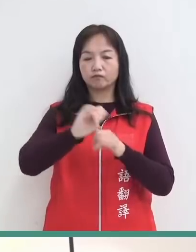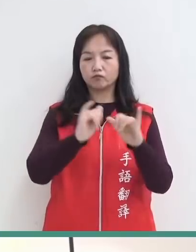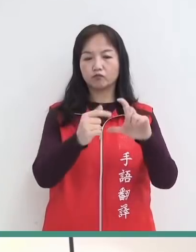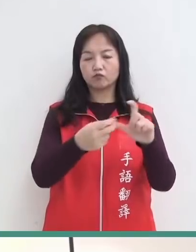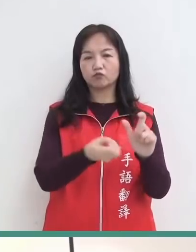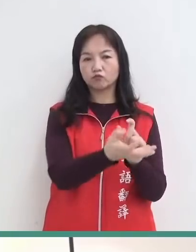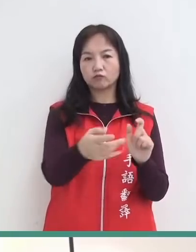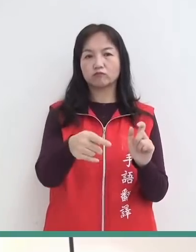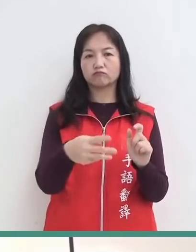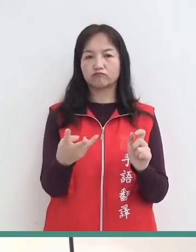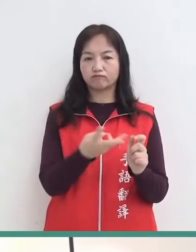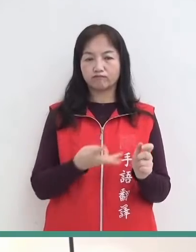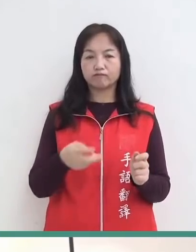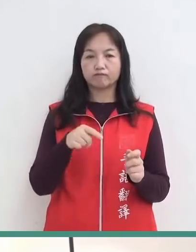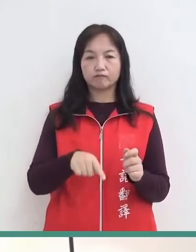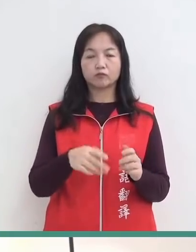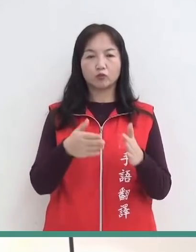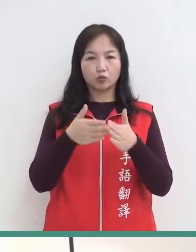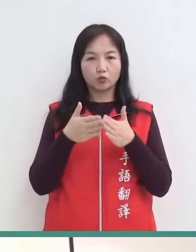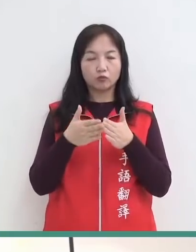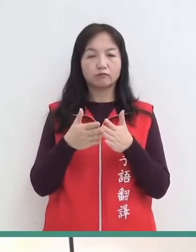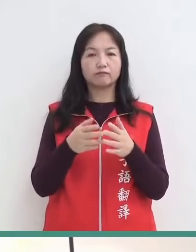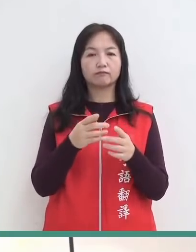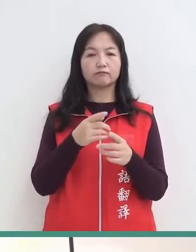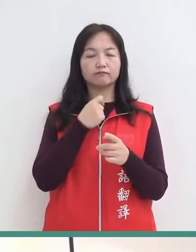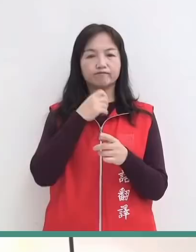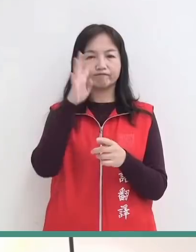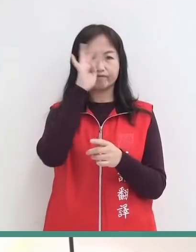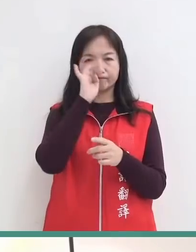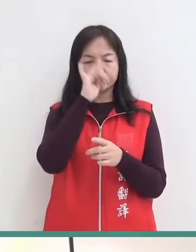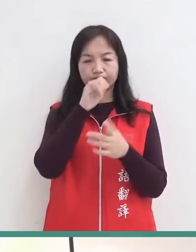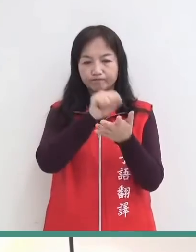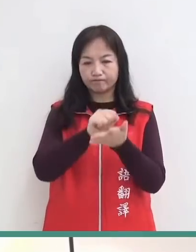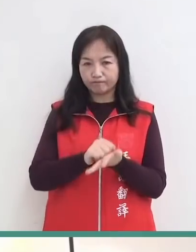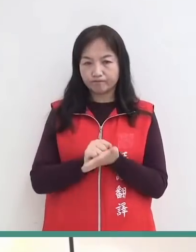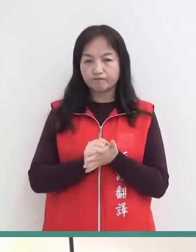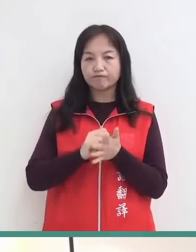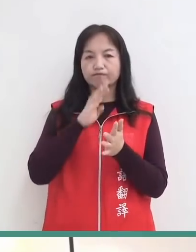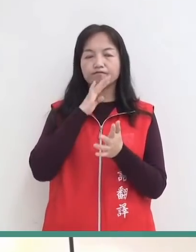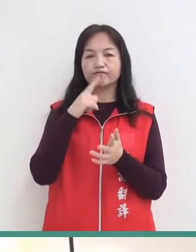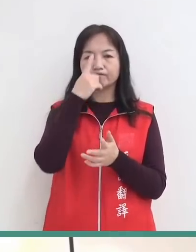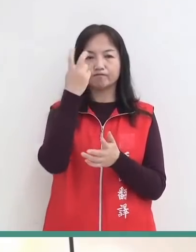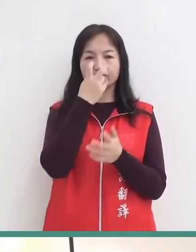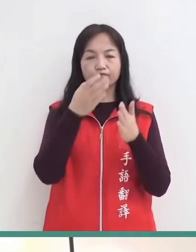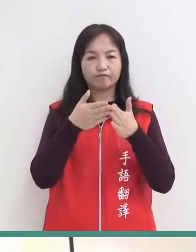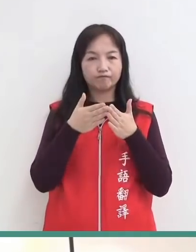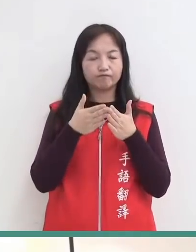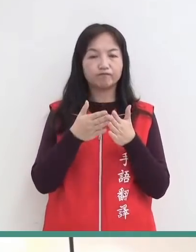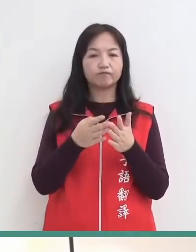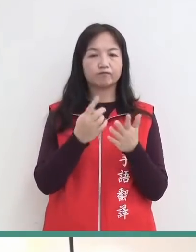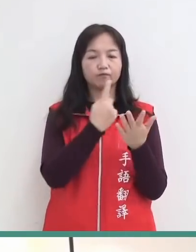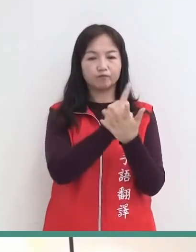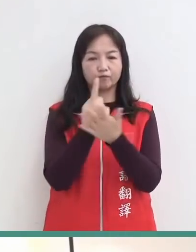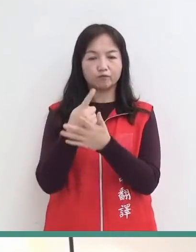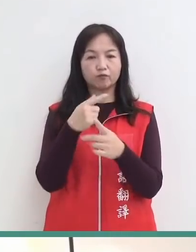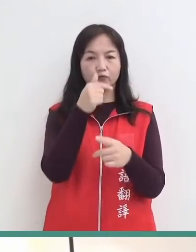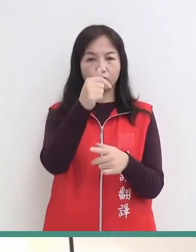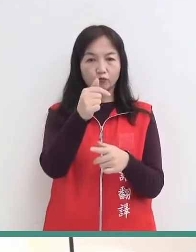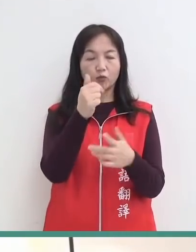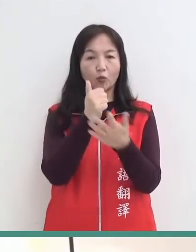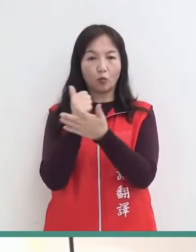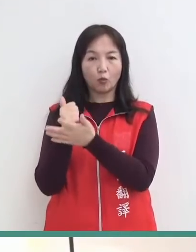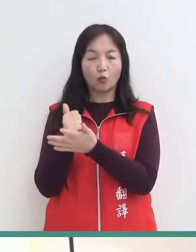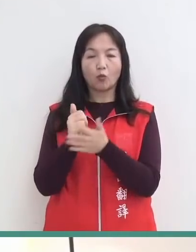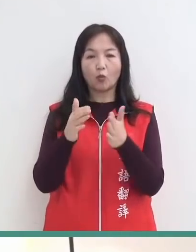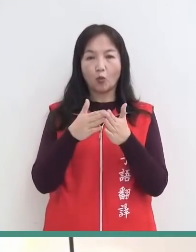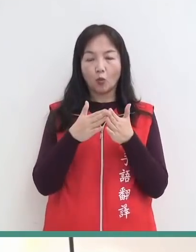的传播链，因此必须要进行疫调、框列、裁剪。所以每一个确诊个案，